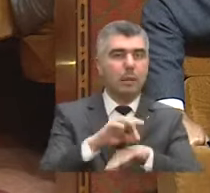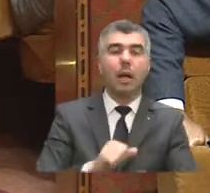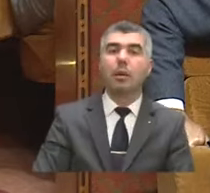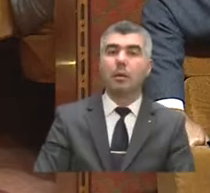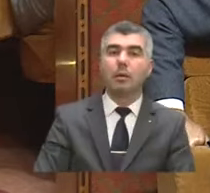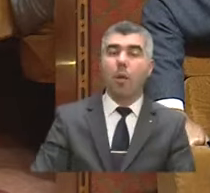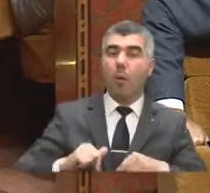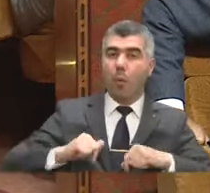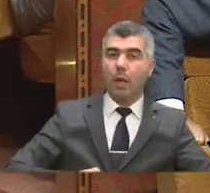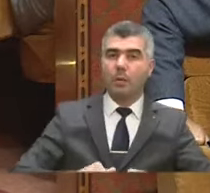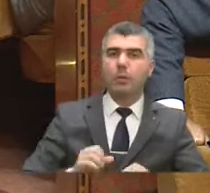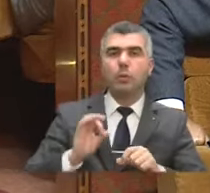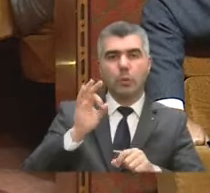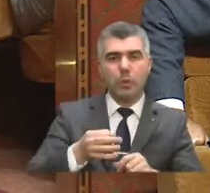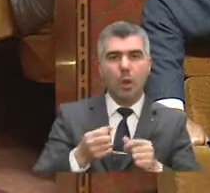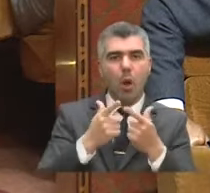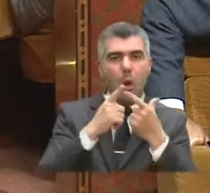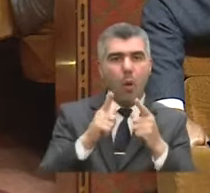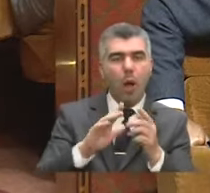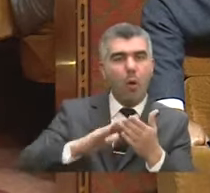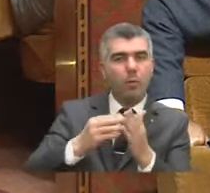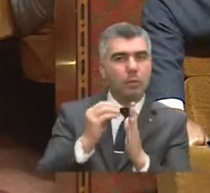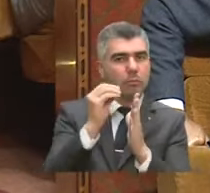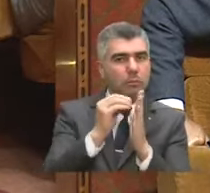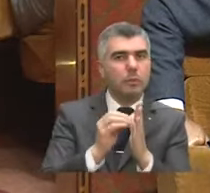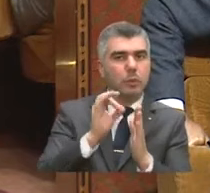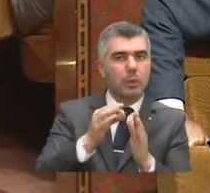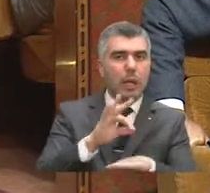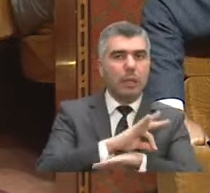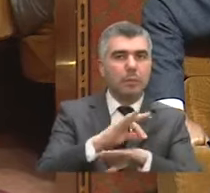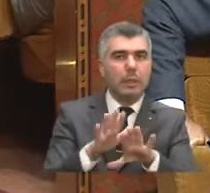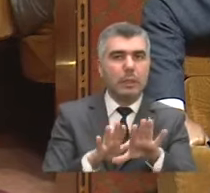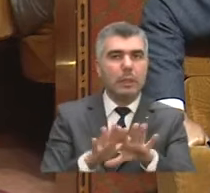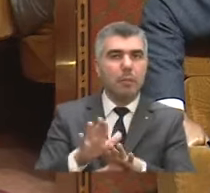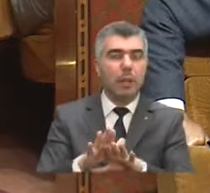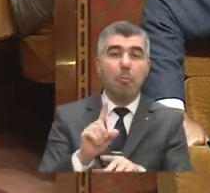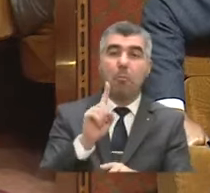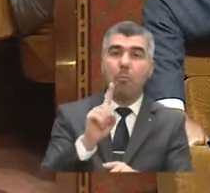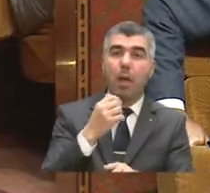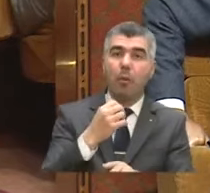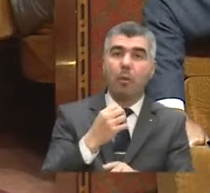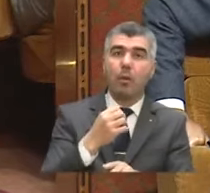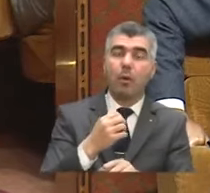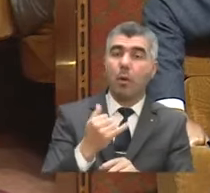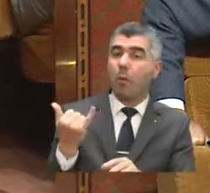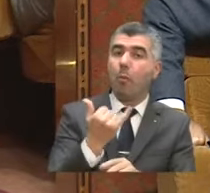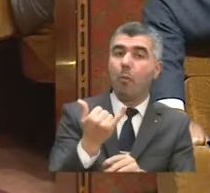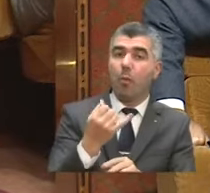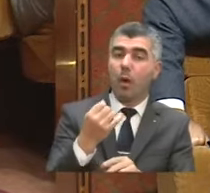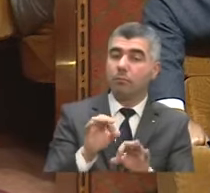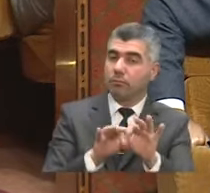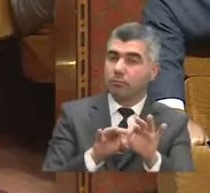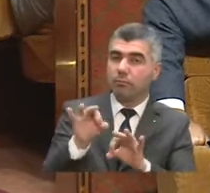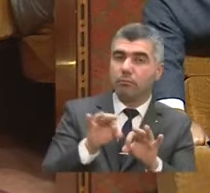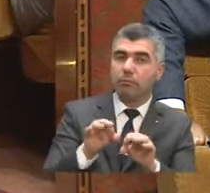الوزيرة، حنا مع التنوع اللغوي بطبيعة الحال في التدبير الإداري، ولكن خصو يكون بوسيله مقننه ما